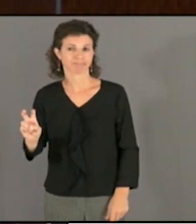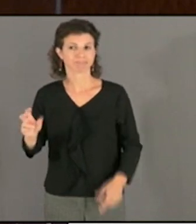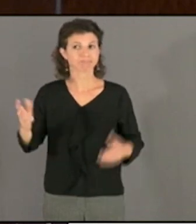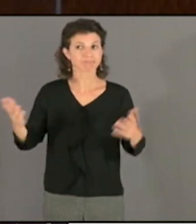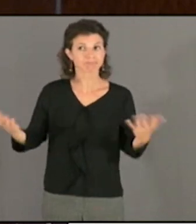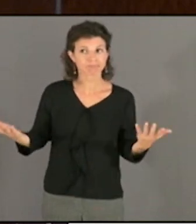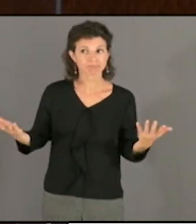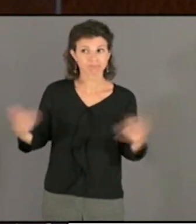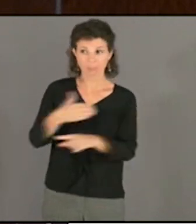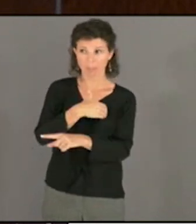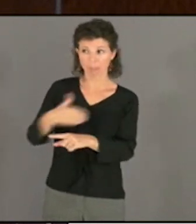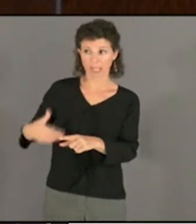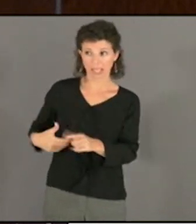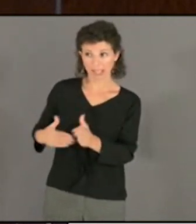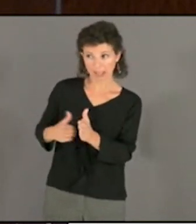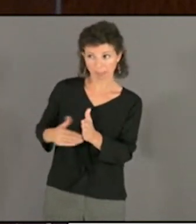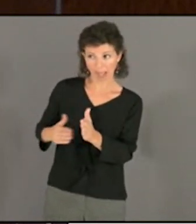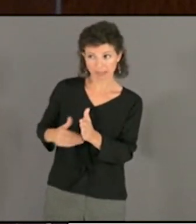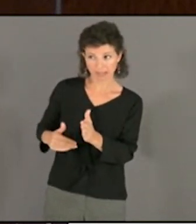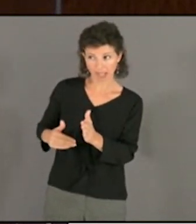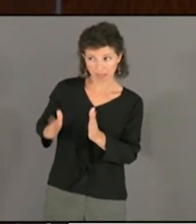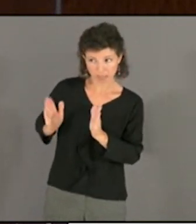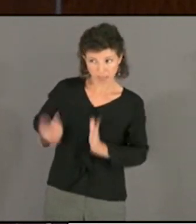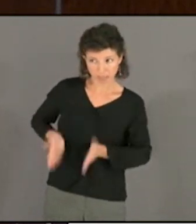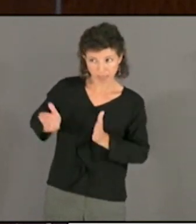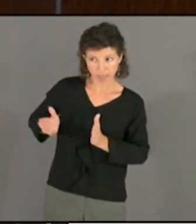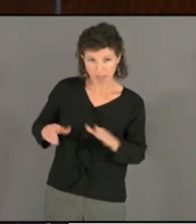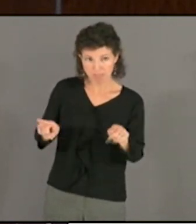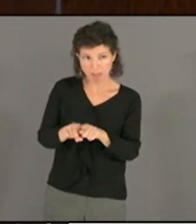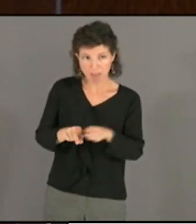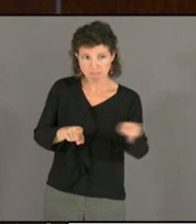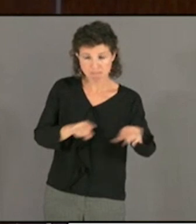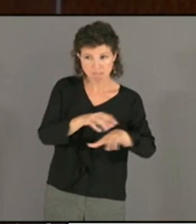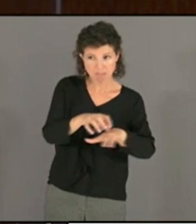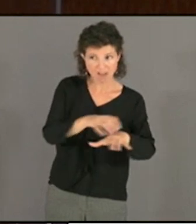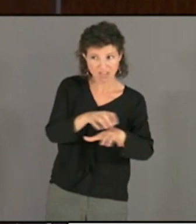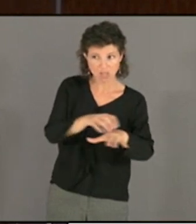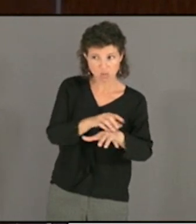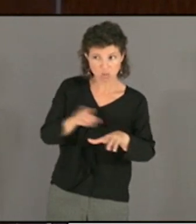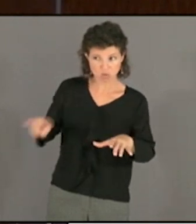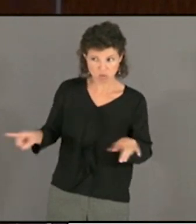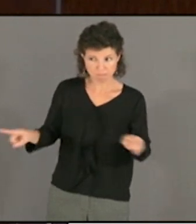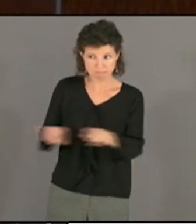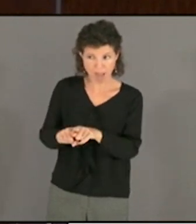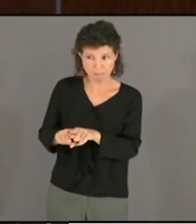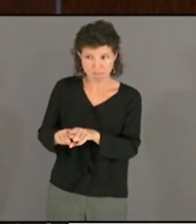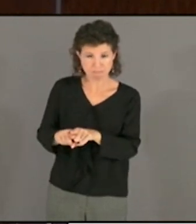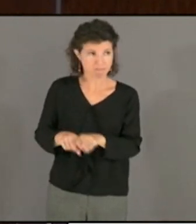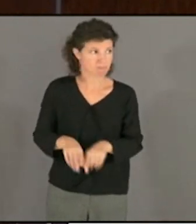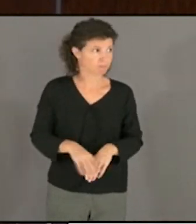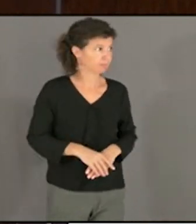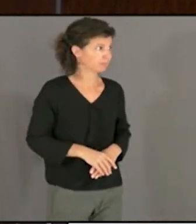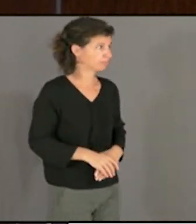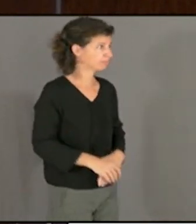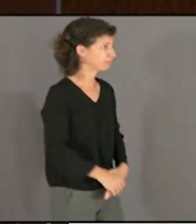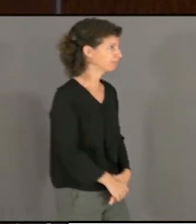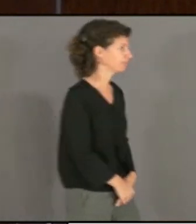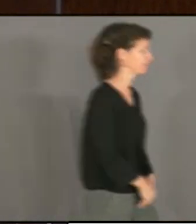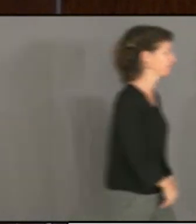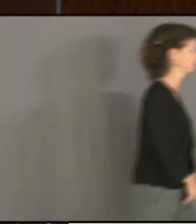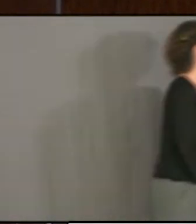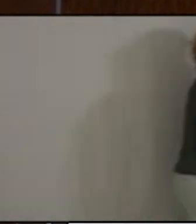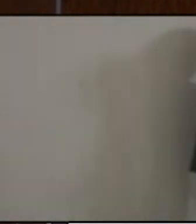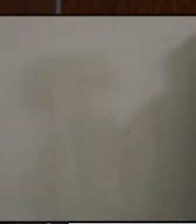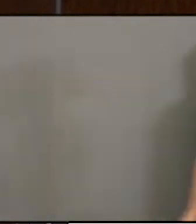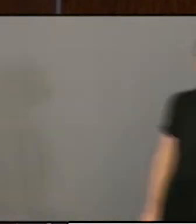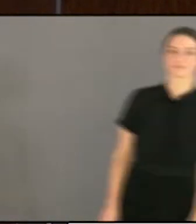a plus ou moins, pas encore acté, mais ce qu'elle envisageait fortement. Vous n'êtes pas sans savoir que les habitants de Fond-Vert sont vent debout, et